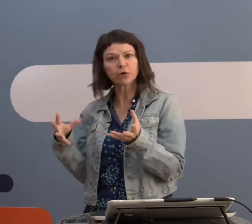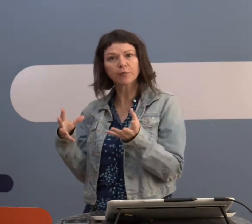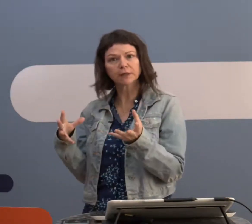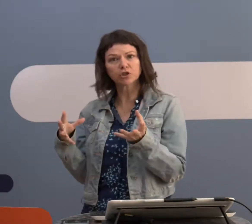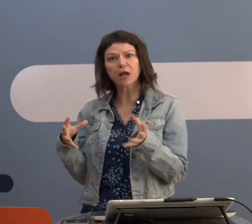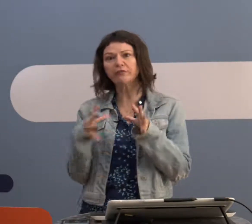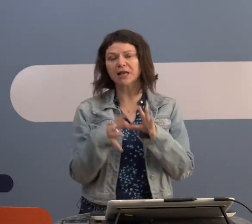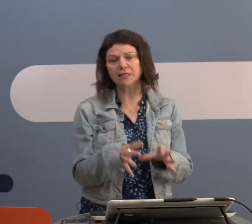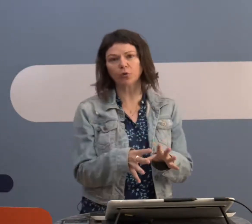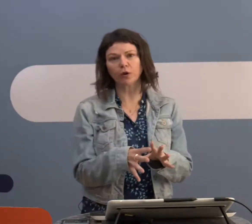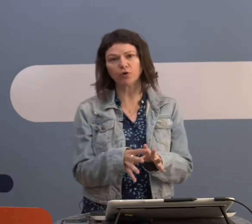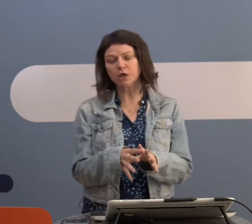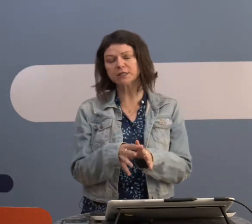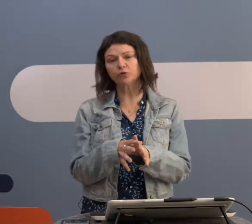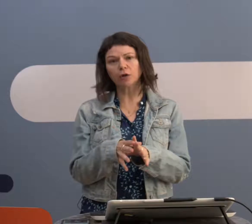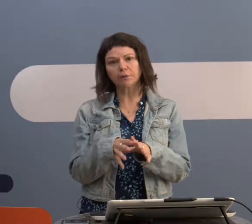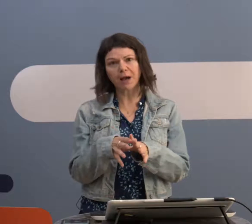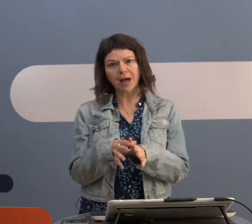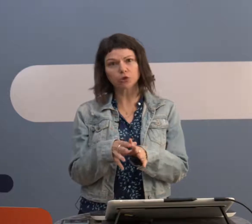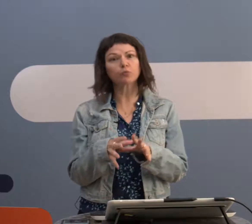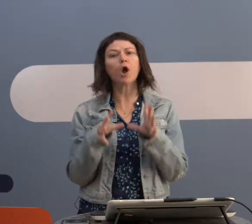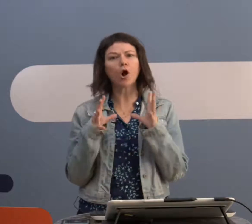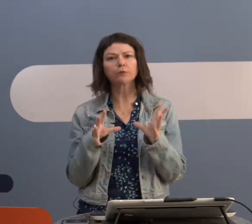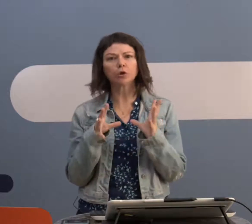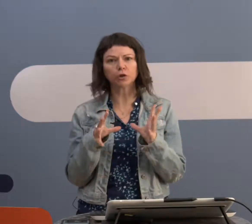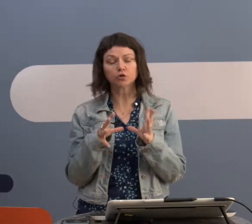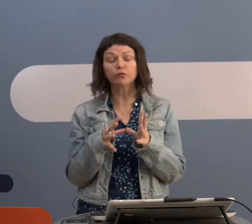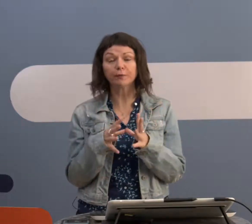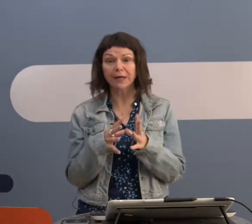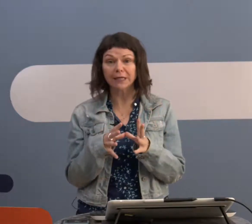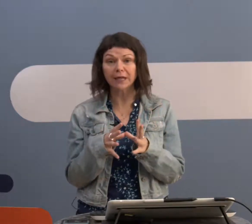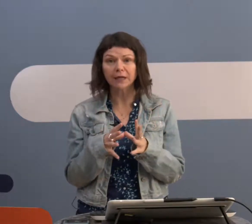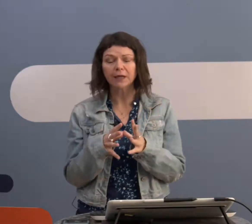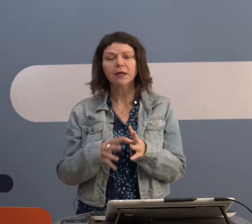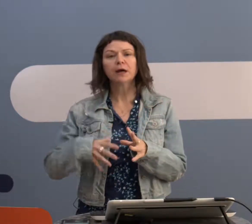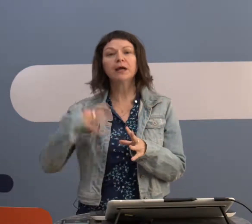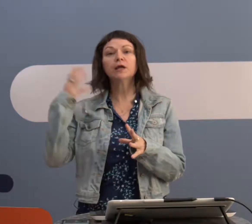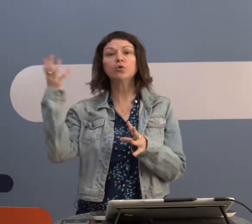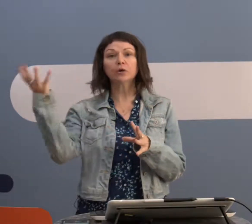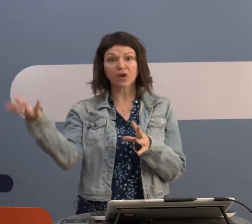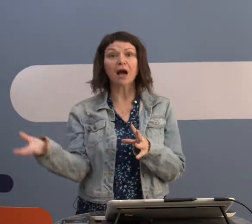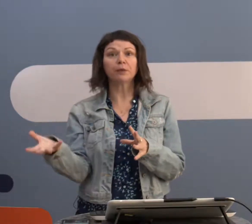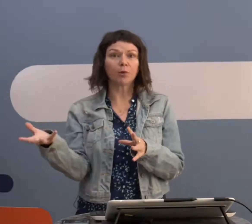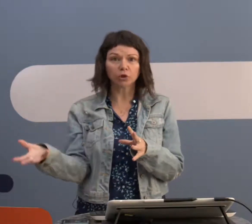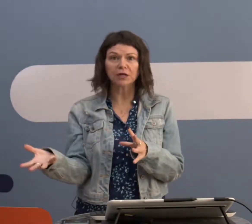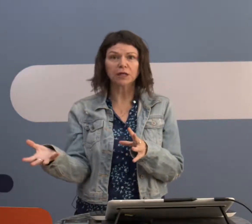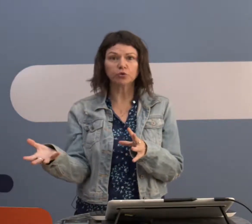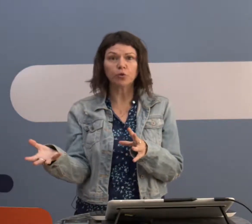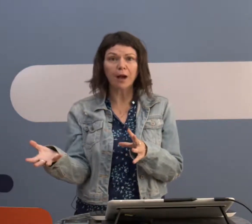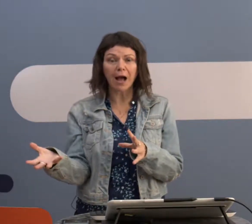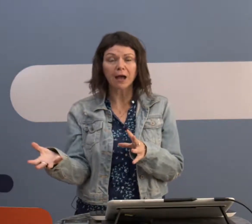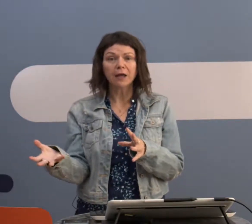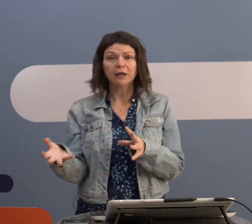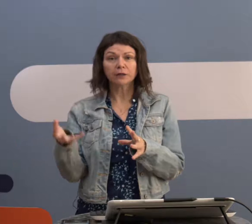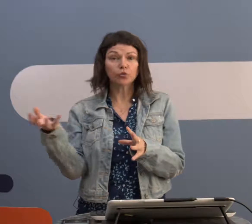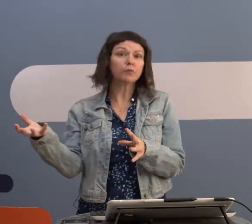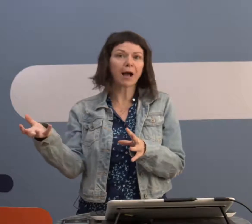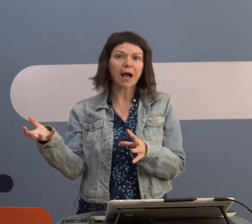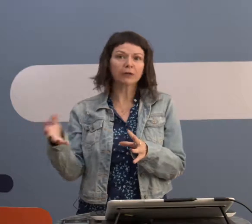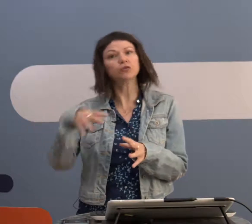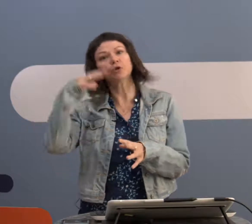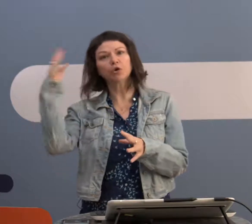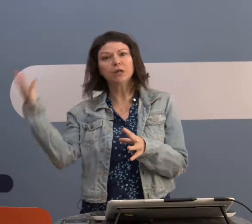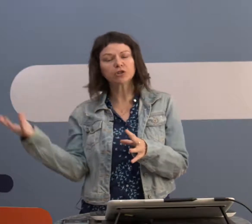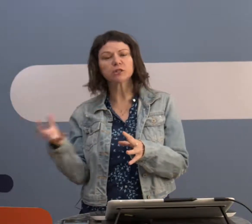רגע סיכום עד עכשיו, ואז אנחנו נעבור לסרטון הבא, שהוא מאוד מאוד חשוב ומעניין. ראינו את הארי פוטר לדוגמה,